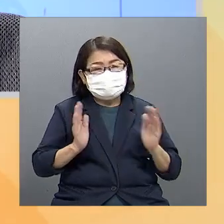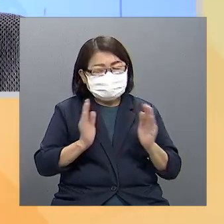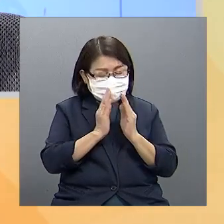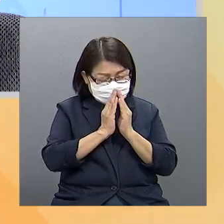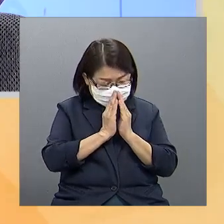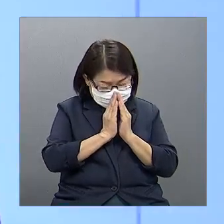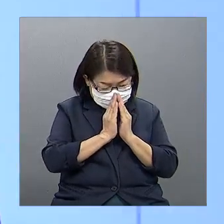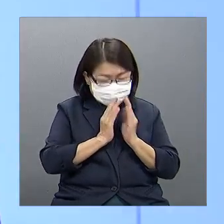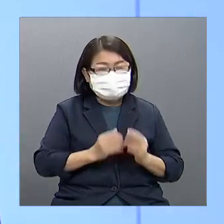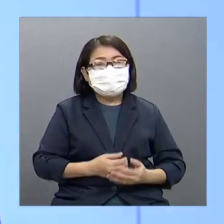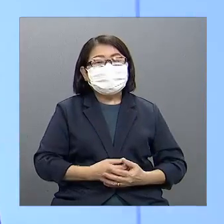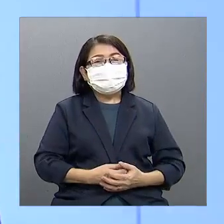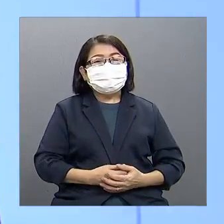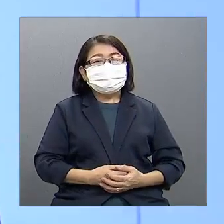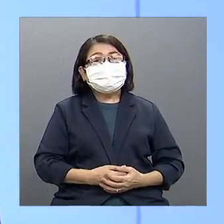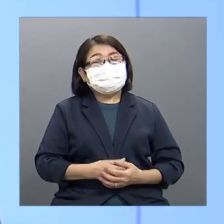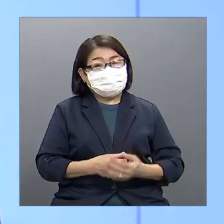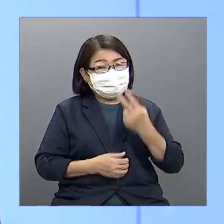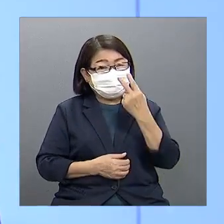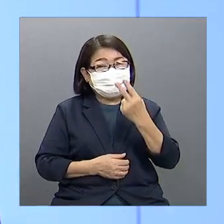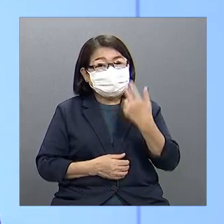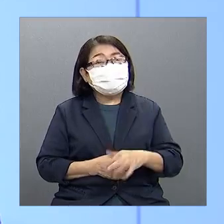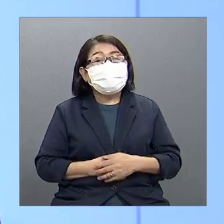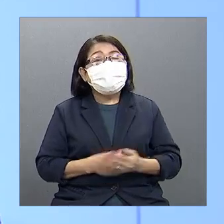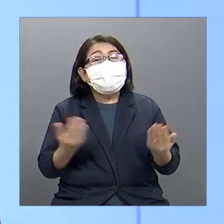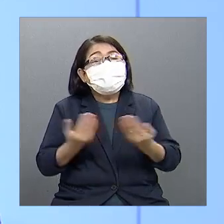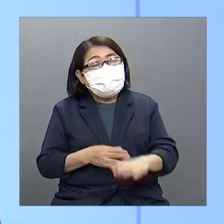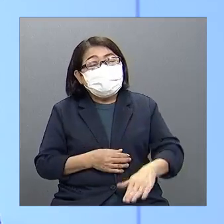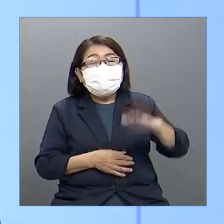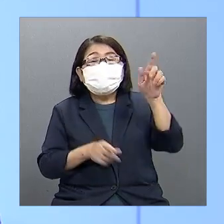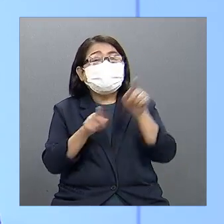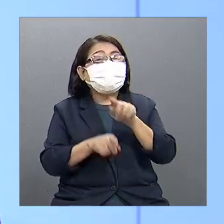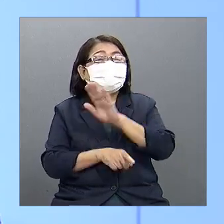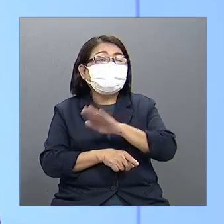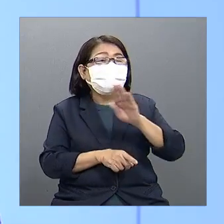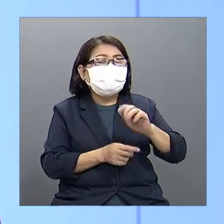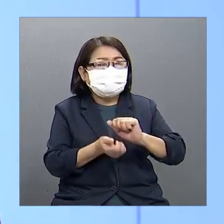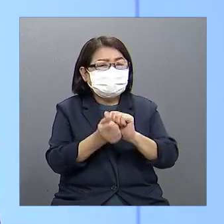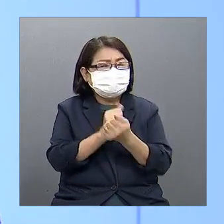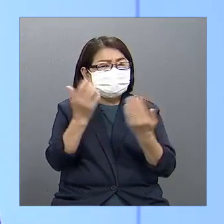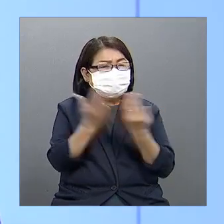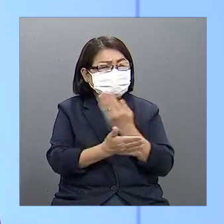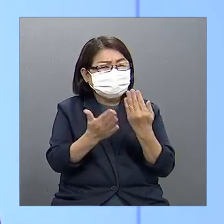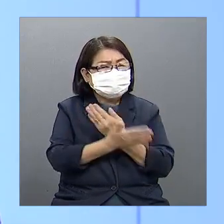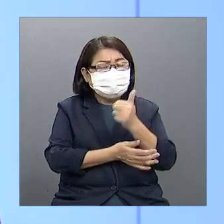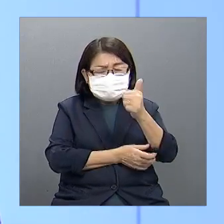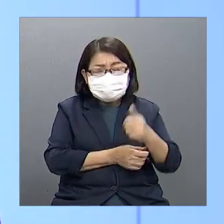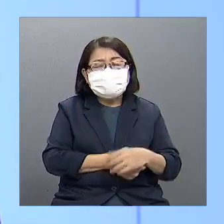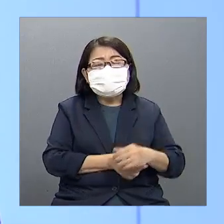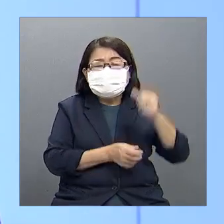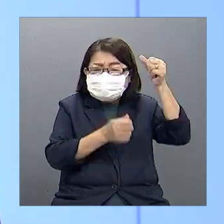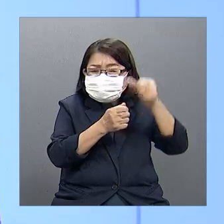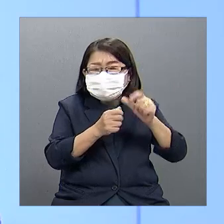คะ นี่แหละค่ะคุณผู้ชมคะเด็กๆนะคะเขาก็มีความสามารถในการปรับตัวแล้วก็มีความสามารถในการยืดหยุ่นดังนั้นสิ่งที่เขาต้องการม